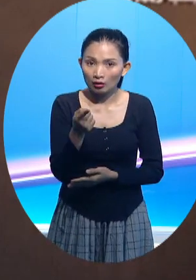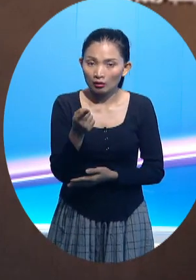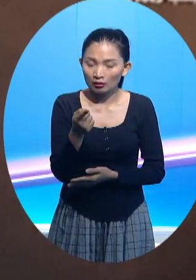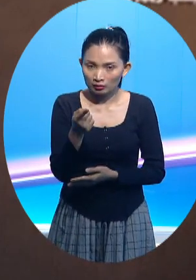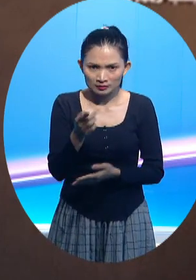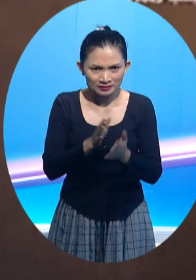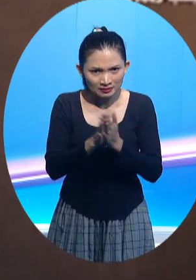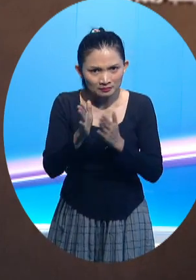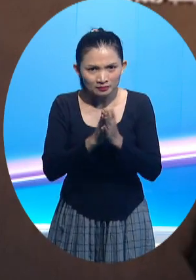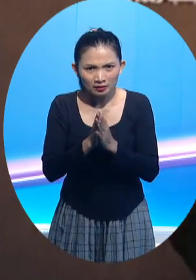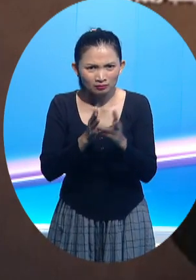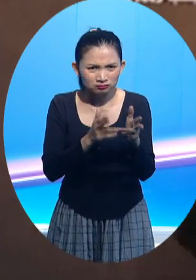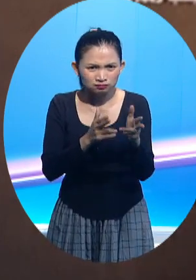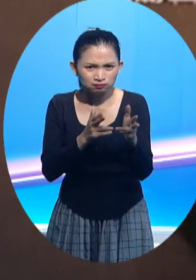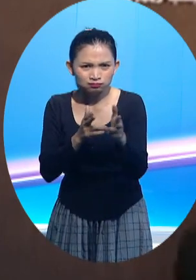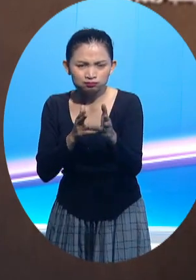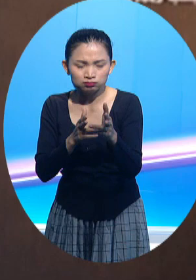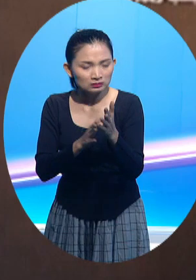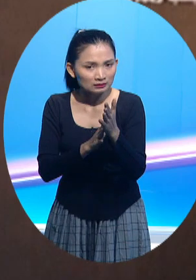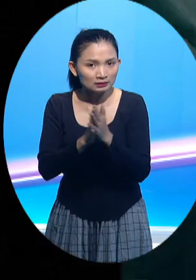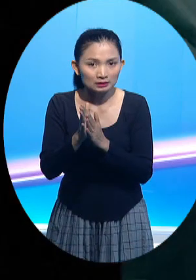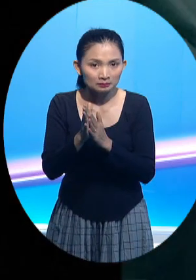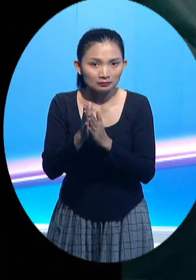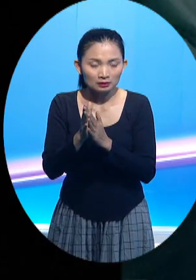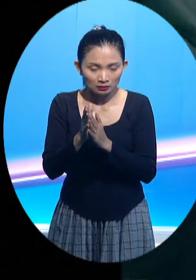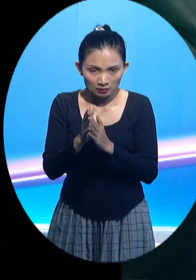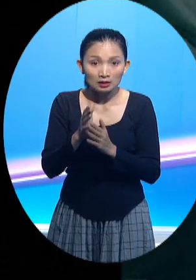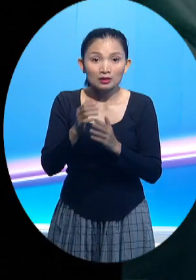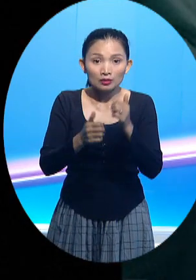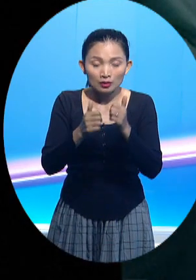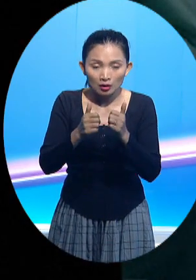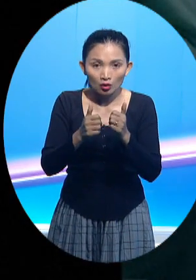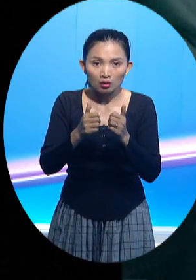các cuộc tấn công xuyên biên giới cho tới khi một lệnh ngừng bắn được thực hiện ở Gaza.